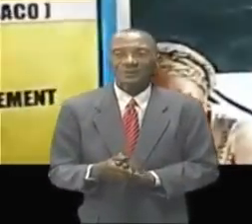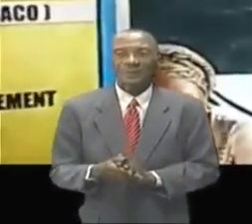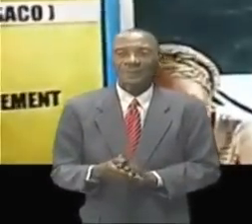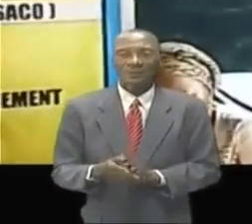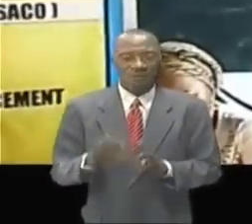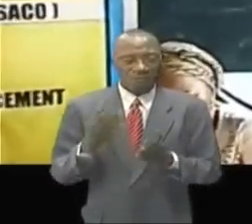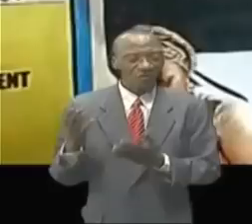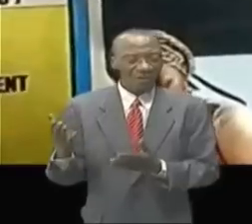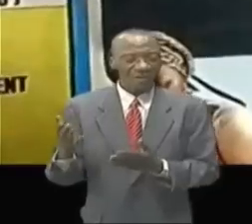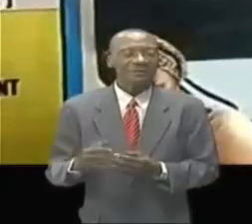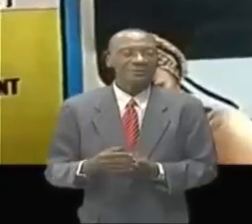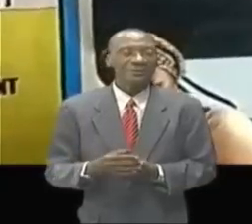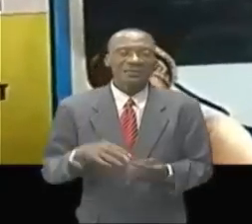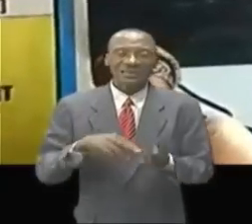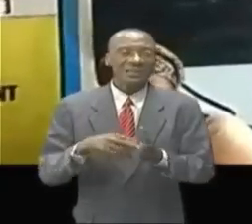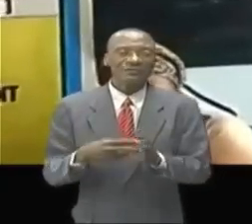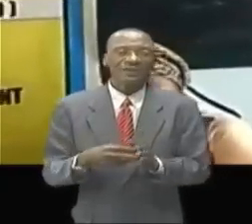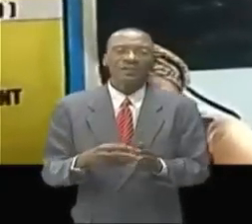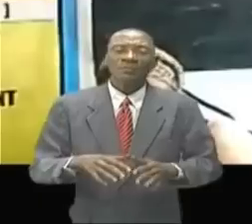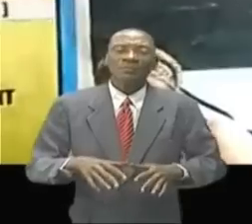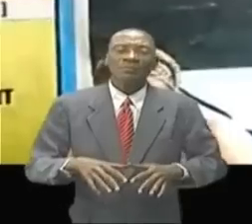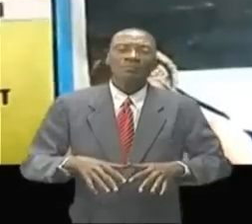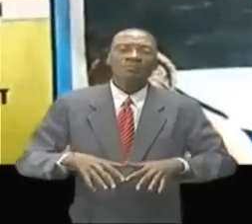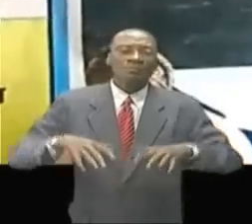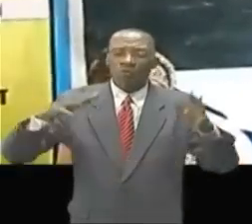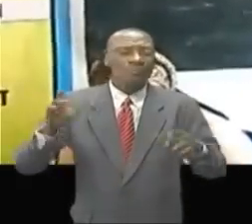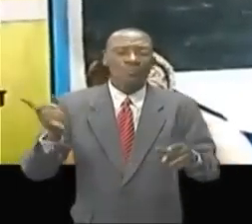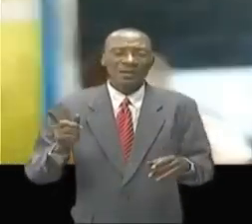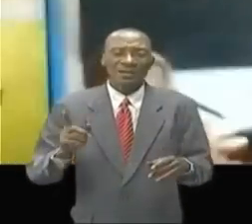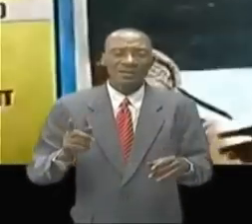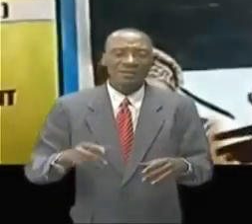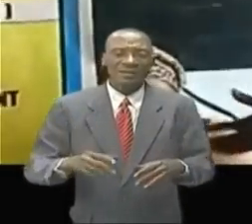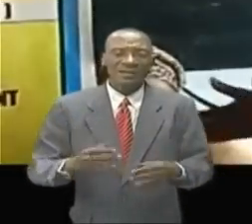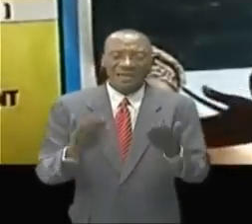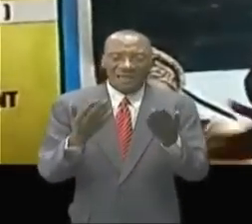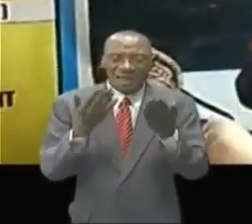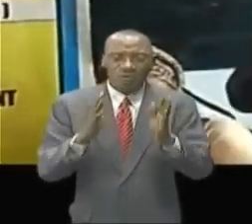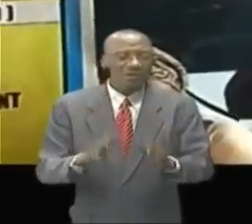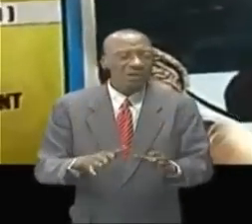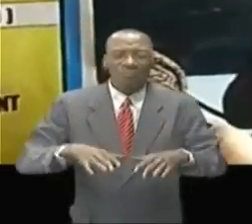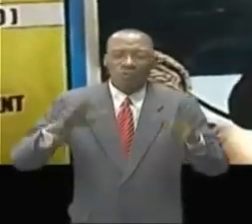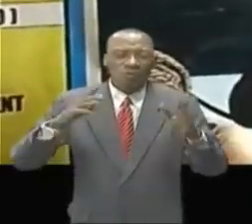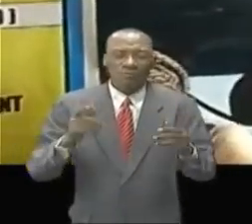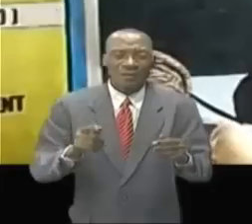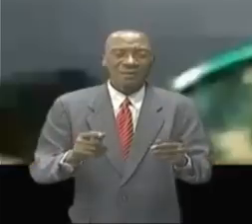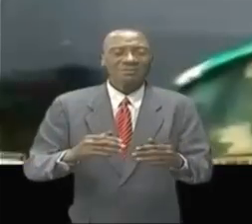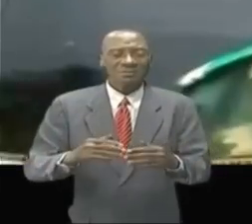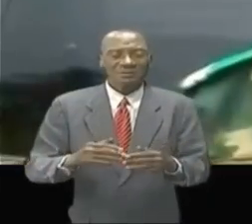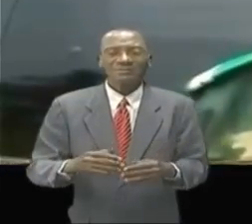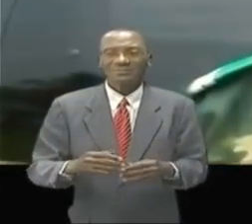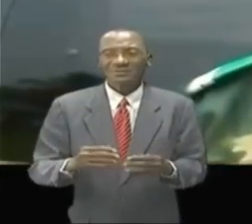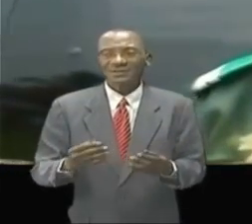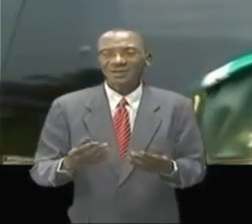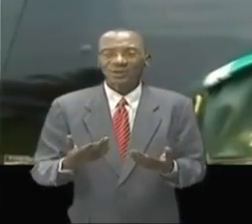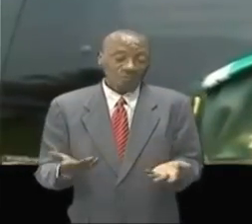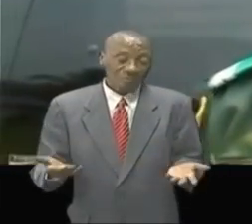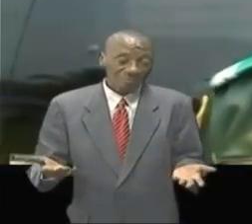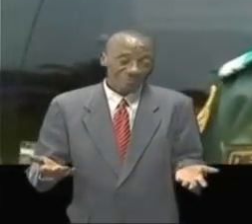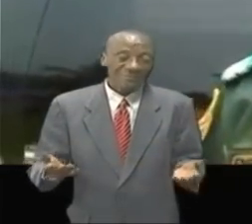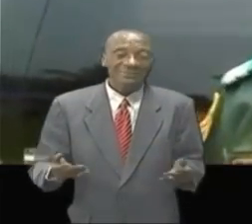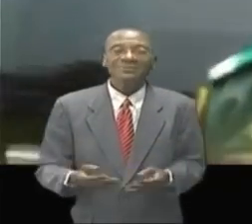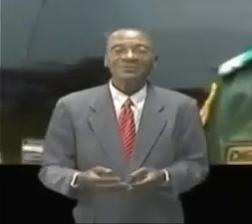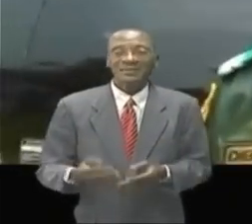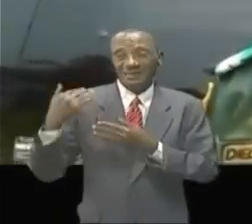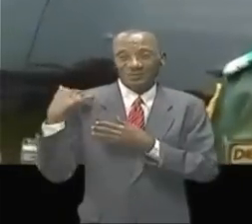carence reste, selon les profs, la formation locale des techniciens en la matière. Un récipiendaire